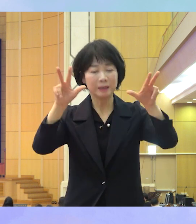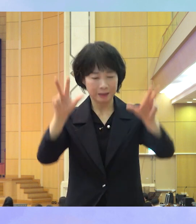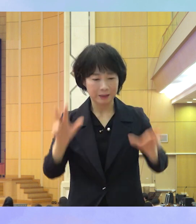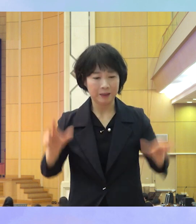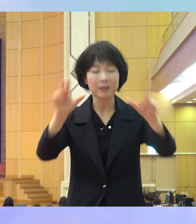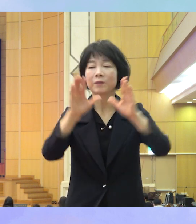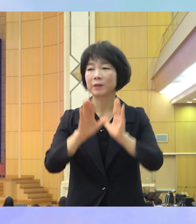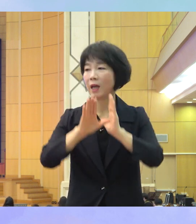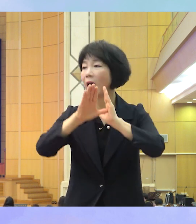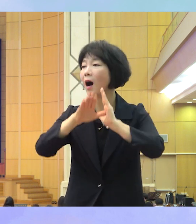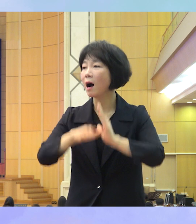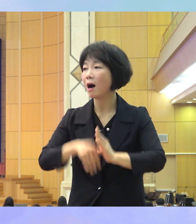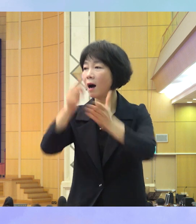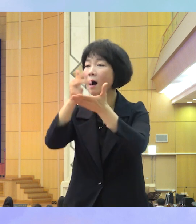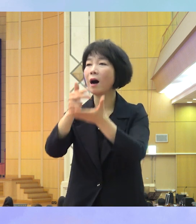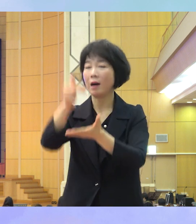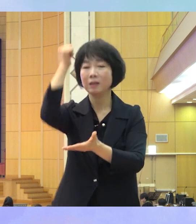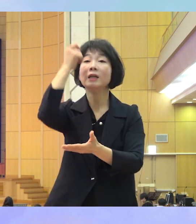이때라